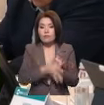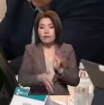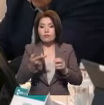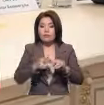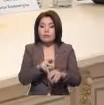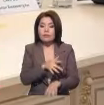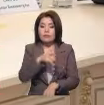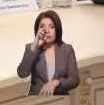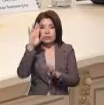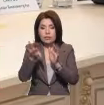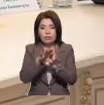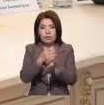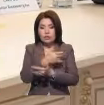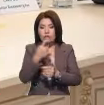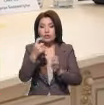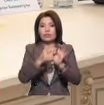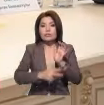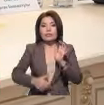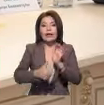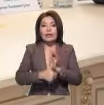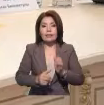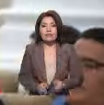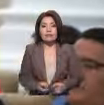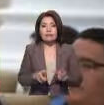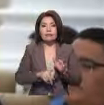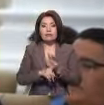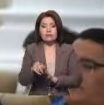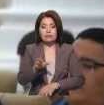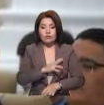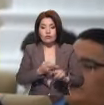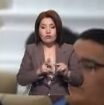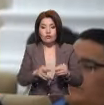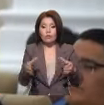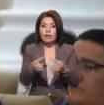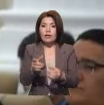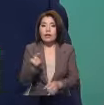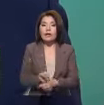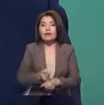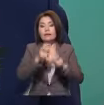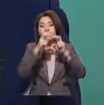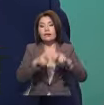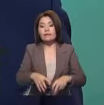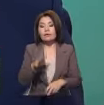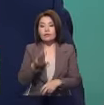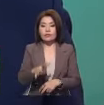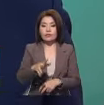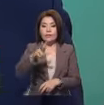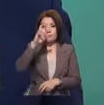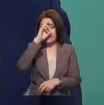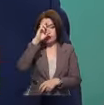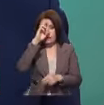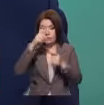өздерде заңға бағынбай 186 қылмыстық іс қозғалыпты. Енді мұны партия қатаң қадағалайды. Мемлекеттік